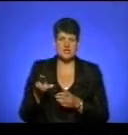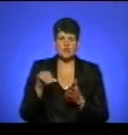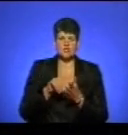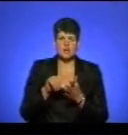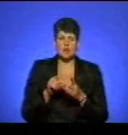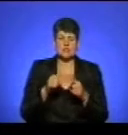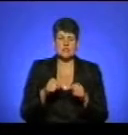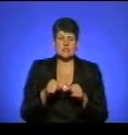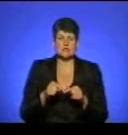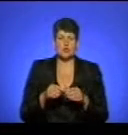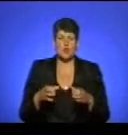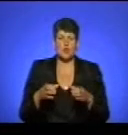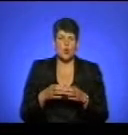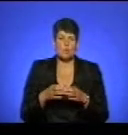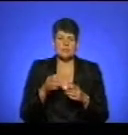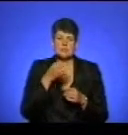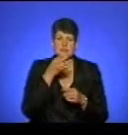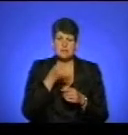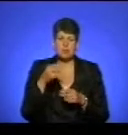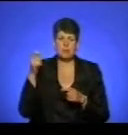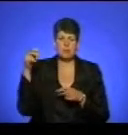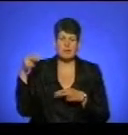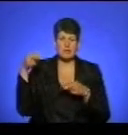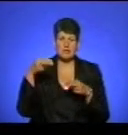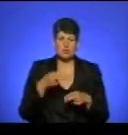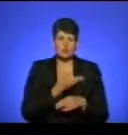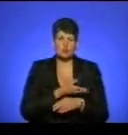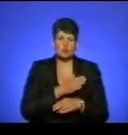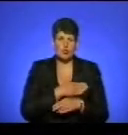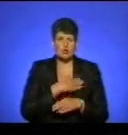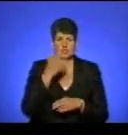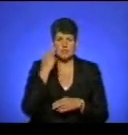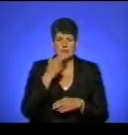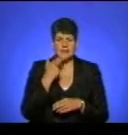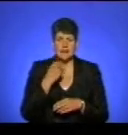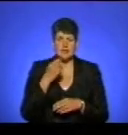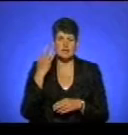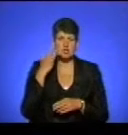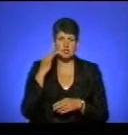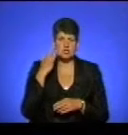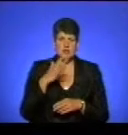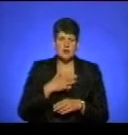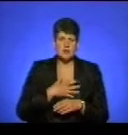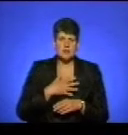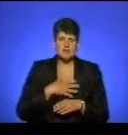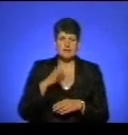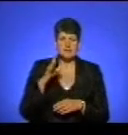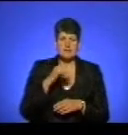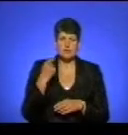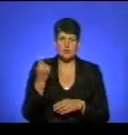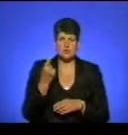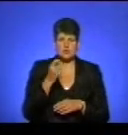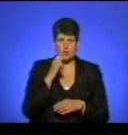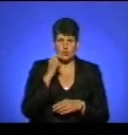комітету Орест Павлінський повідомив, що прибудуть паломники із Польщі, Італії, США, Канади та з усіх областей України. У